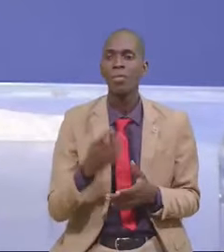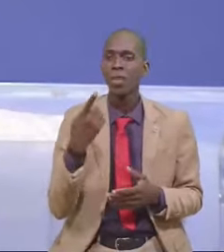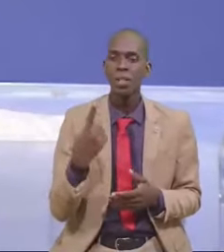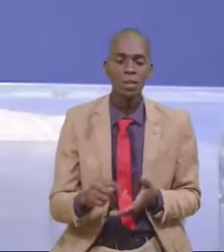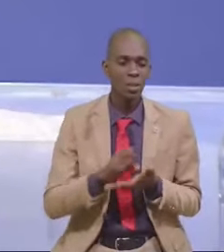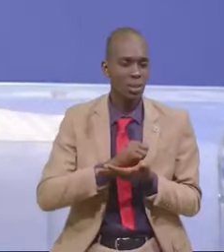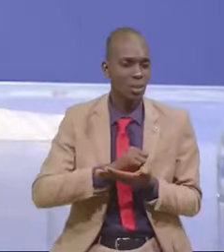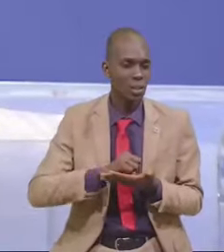sanctifie.